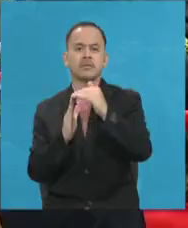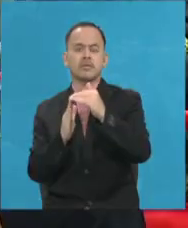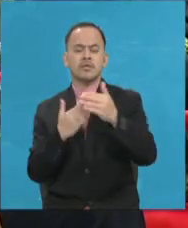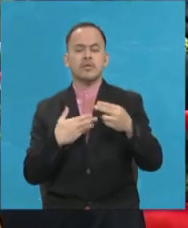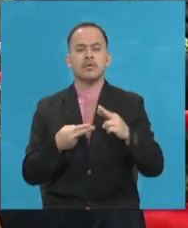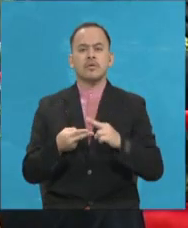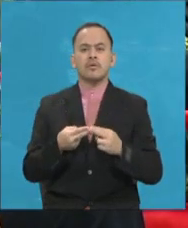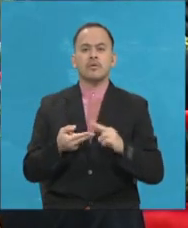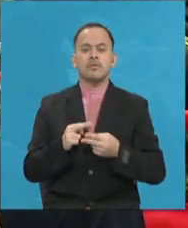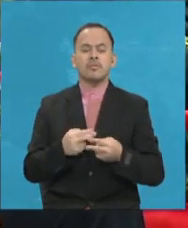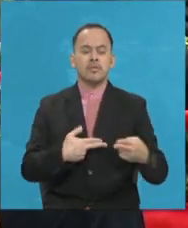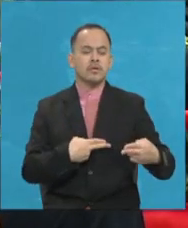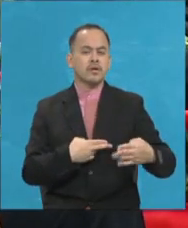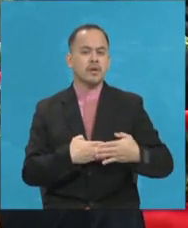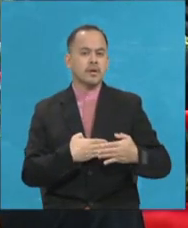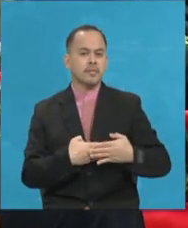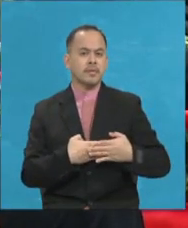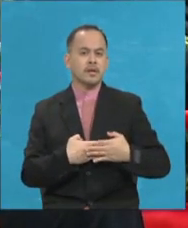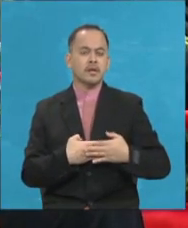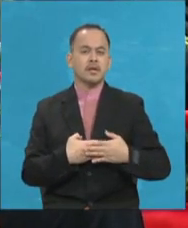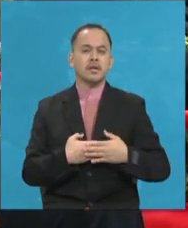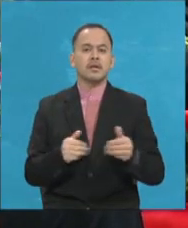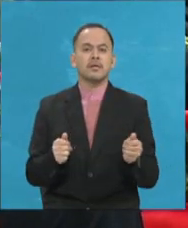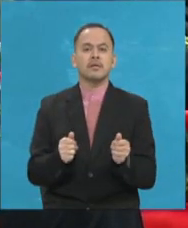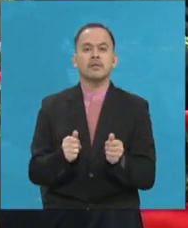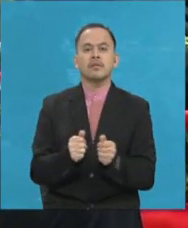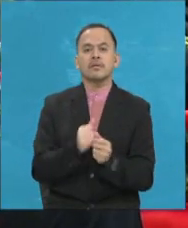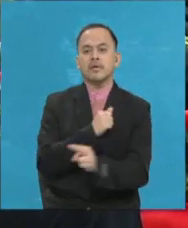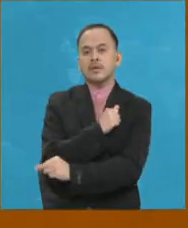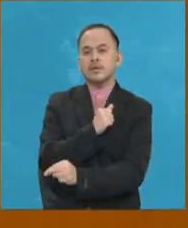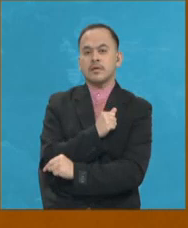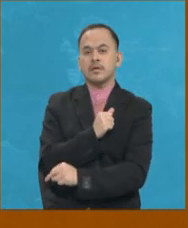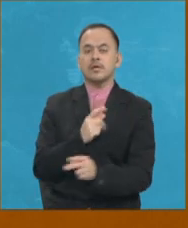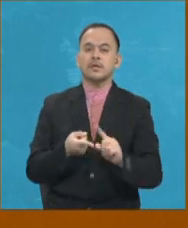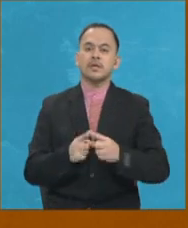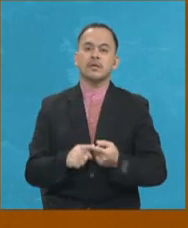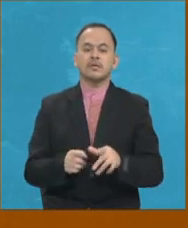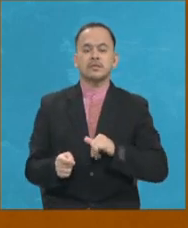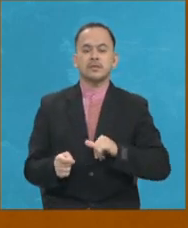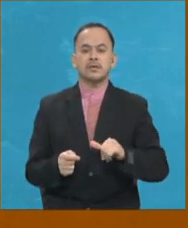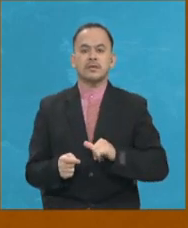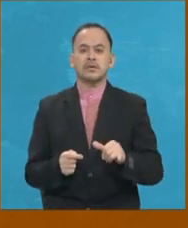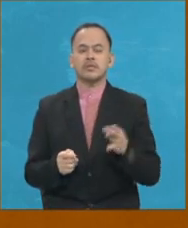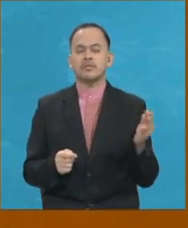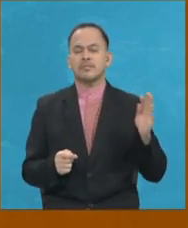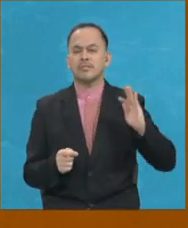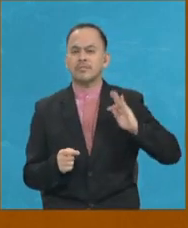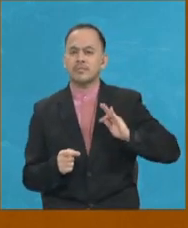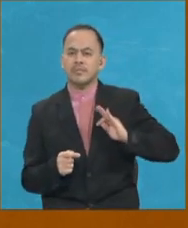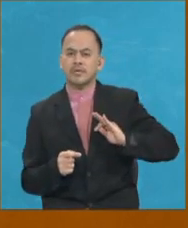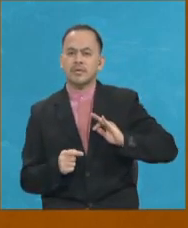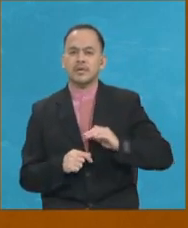wafat dengan negara-negara sahabat bagi sama-sama meraih manfaat